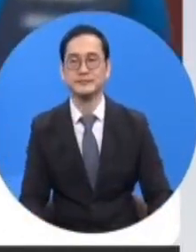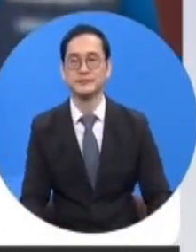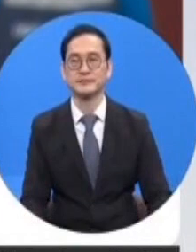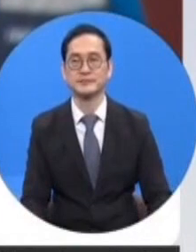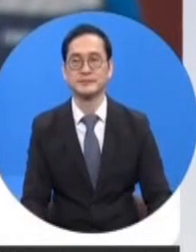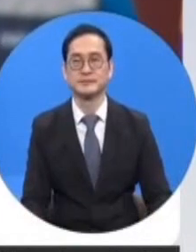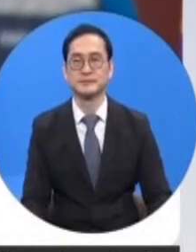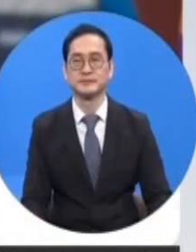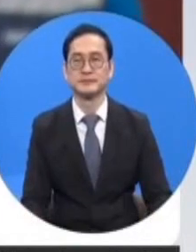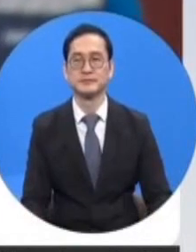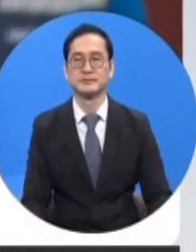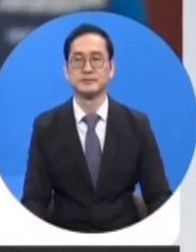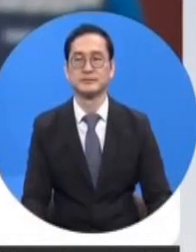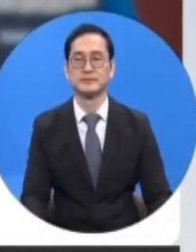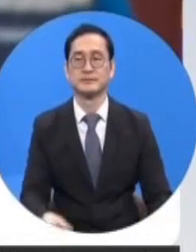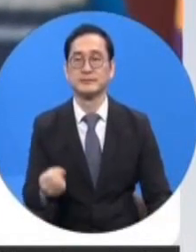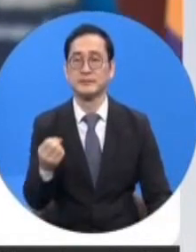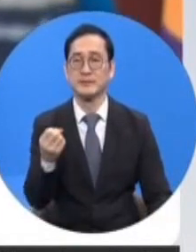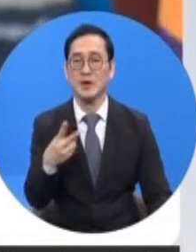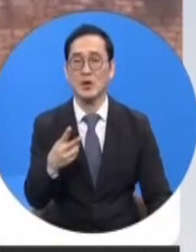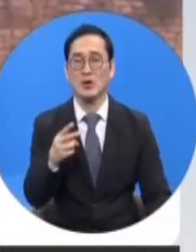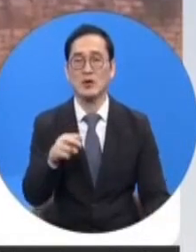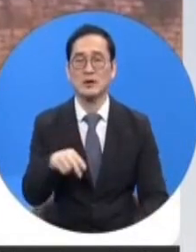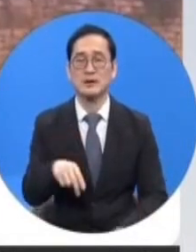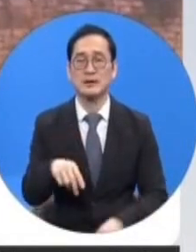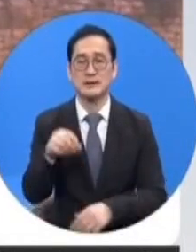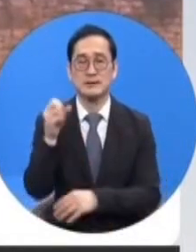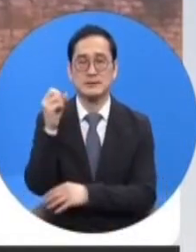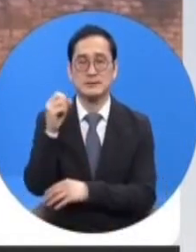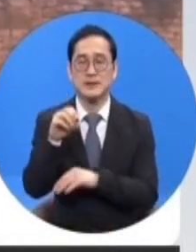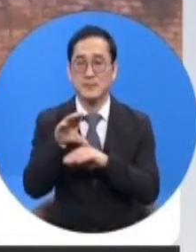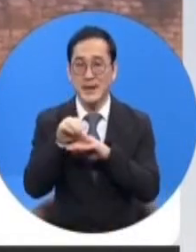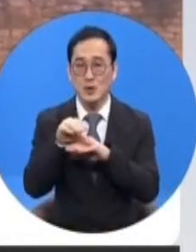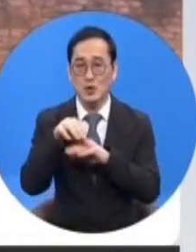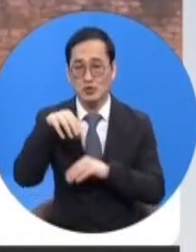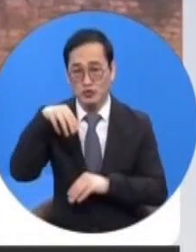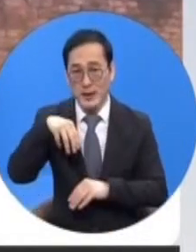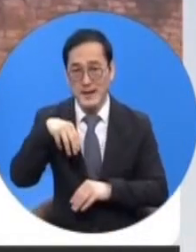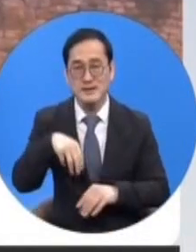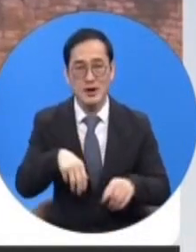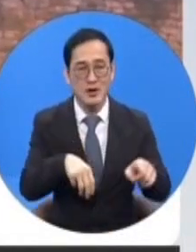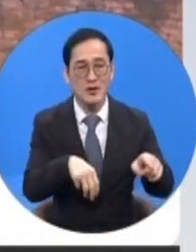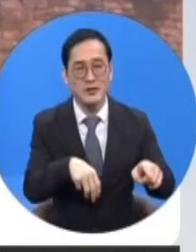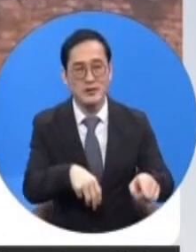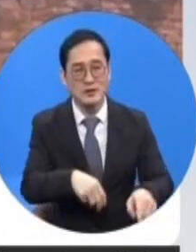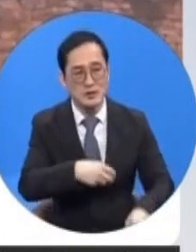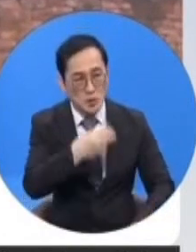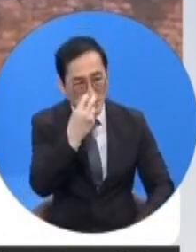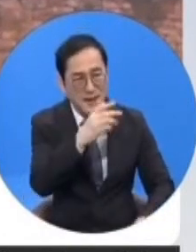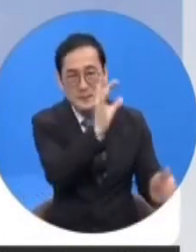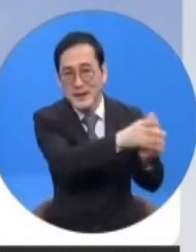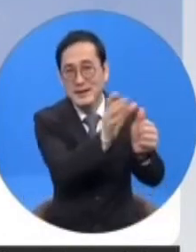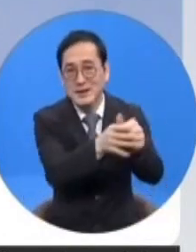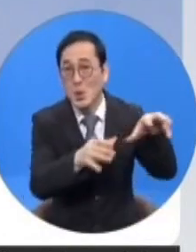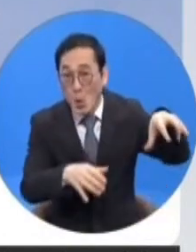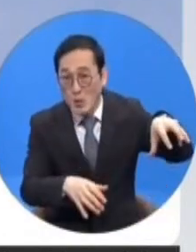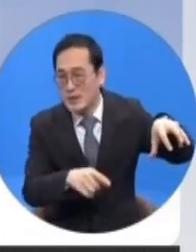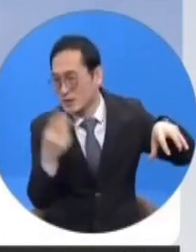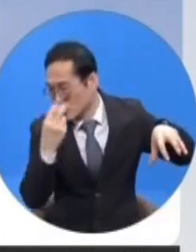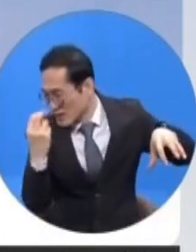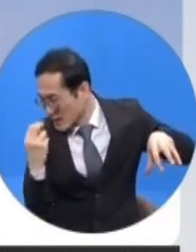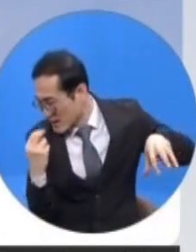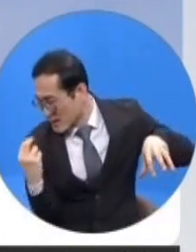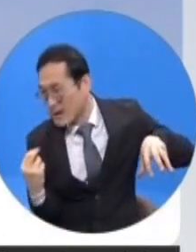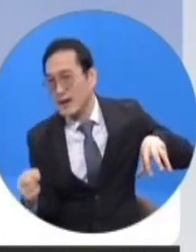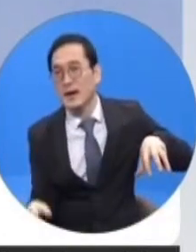아니라 일정한 언론기관이 실시한 여론조사만을 그 대상으로 하게 됩니다. 일정한 언론기관이 만약 애초에 허경영 후보를 여론조사